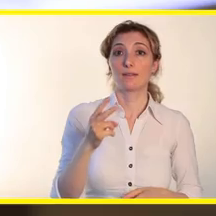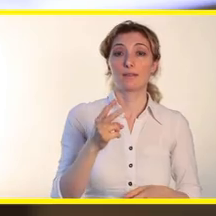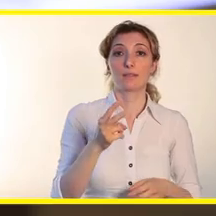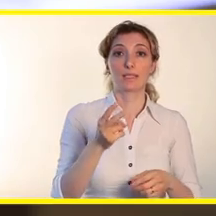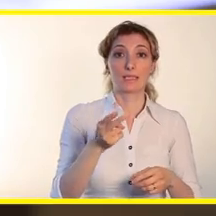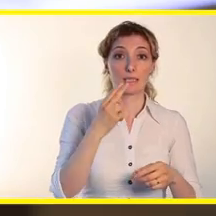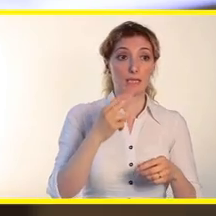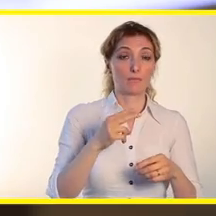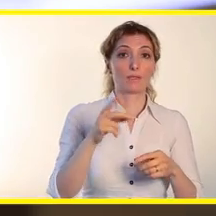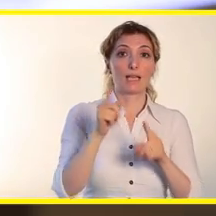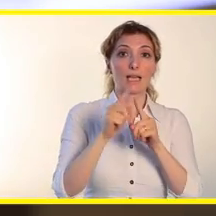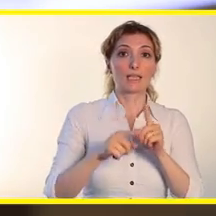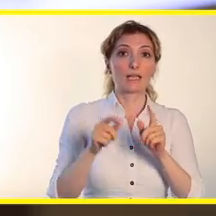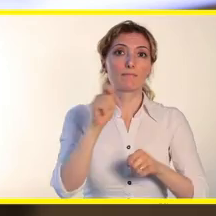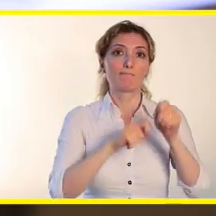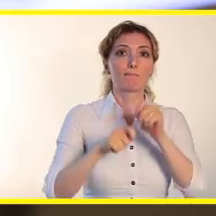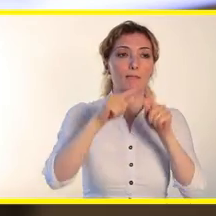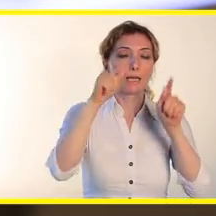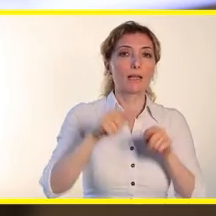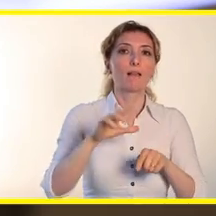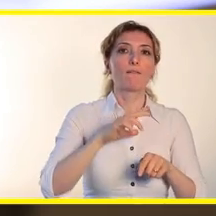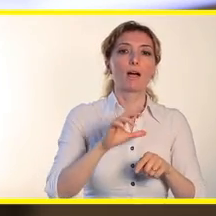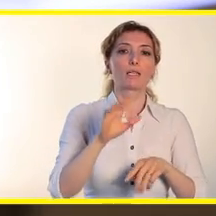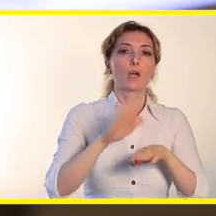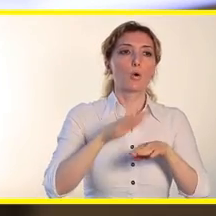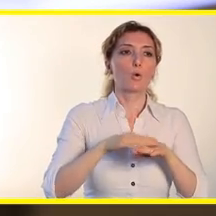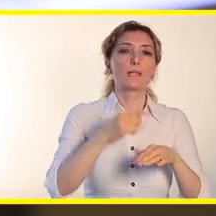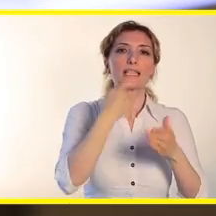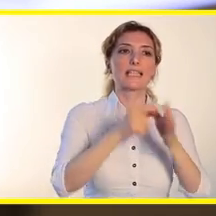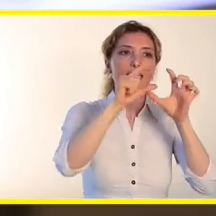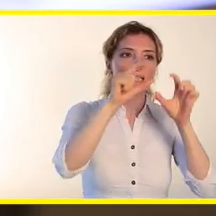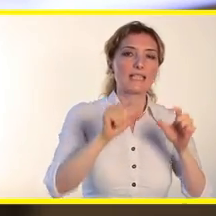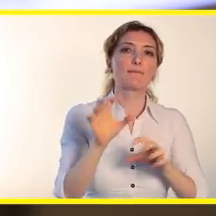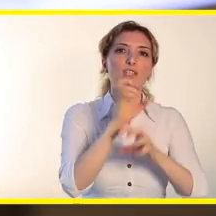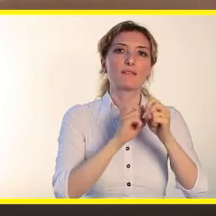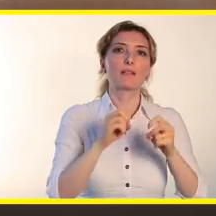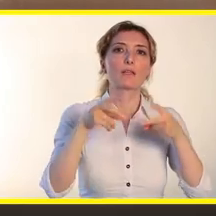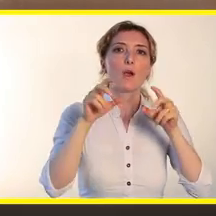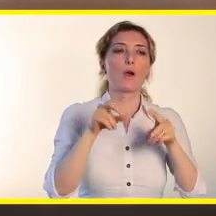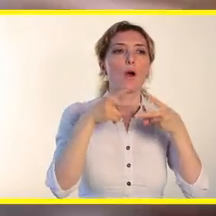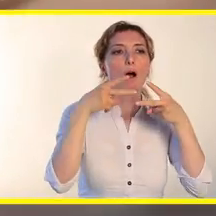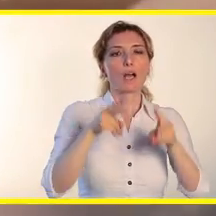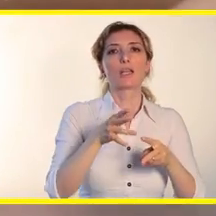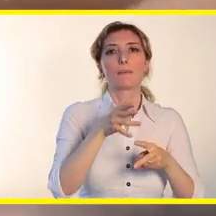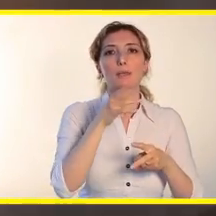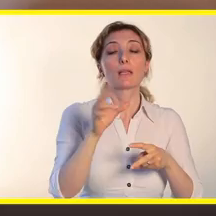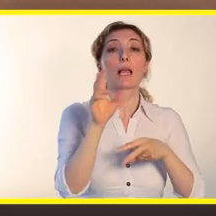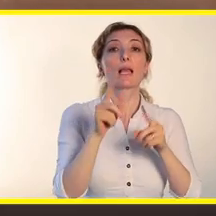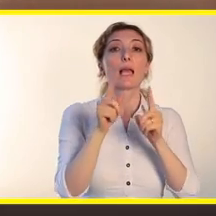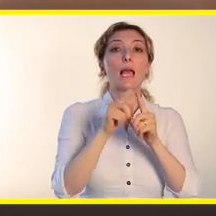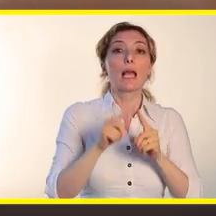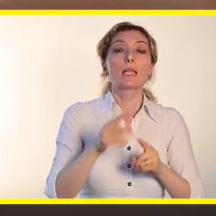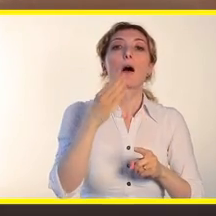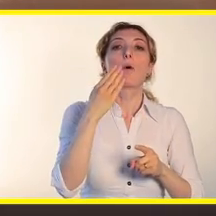Samsung hesap yapılandırma ekranında varsa kullanıcı adı ve şifreniz ile oturum açabilirsiniz. Hesabınız yoksa